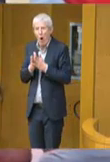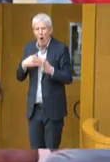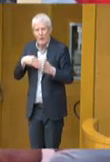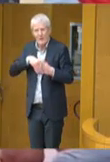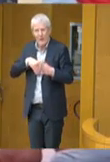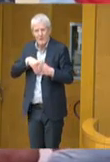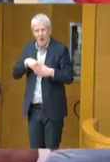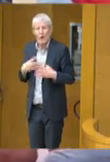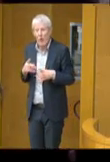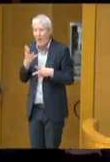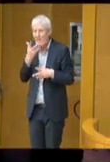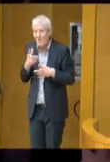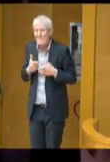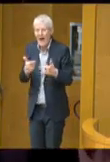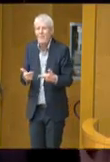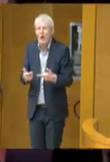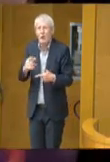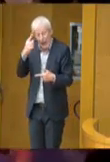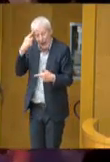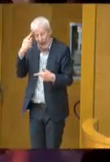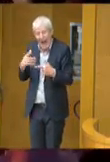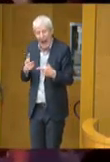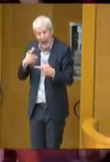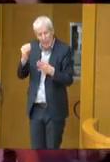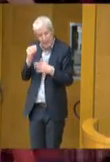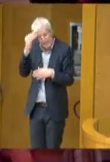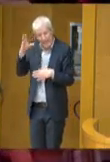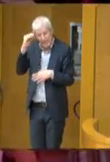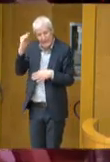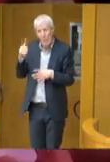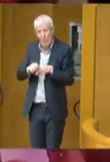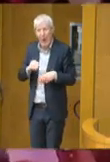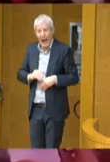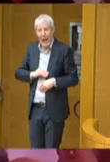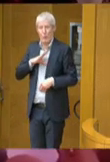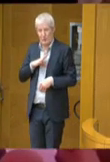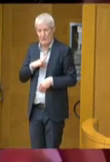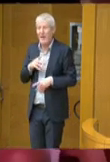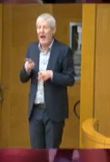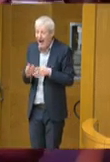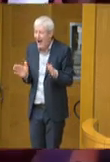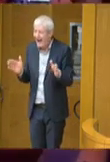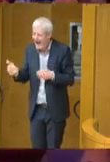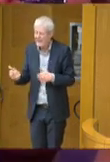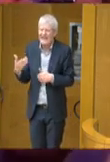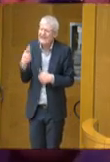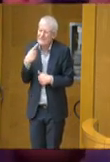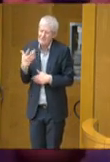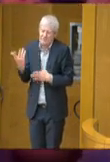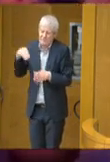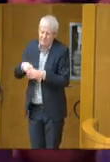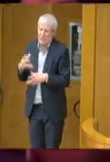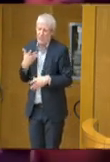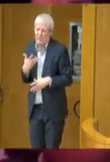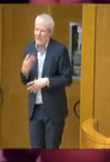favorisce l'apprendimento e aumenta l'autostima. In una classe dove le richieste di speciale attenzione sono le più disparate, in